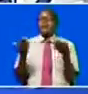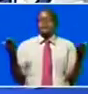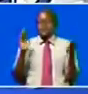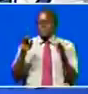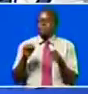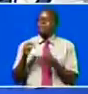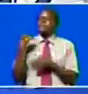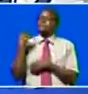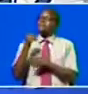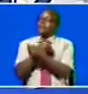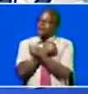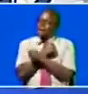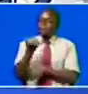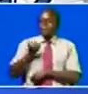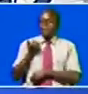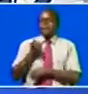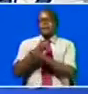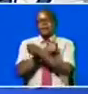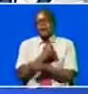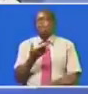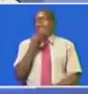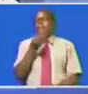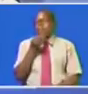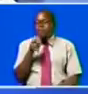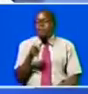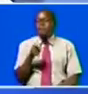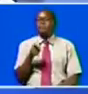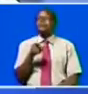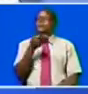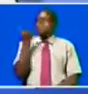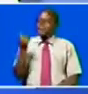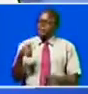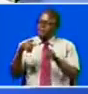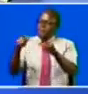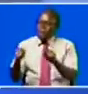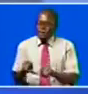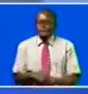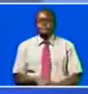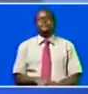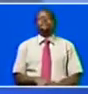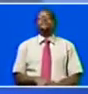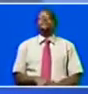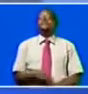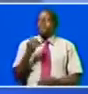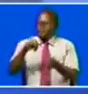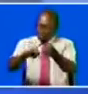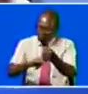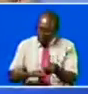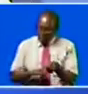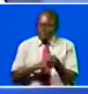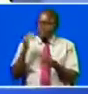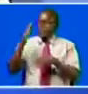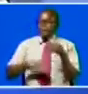umependa msana wenyewe ama umependa mume wa mtu ama umependa huyo boyfriend wako, basi mwambie wacha na chana huyu, wewe unioe, utulie hapa